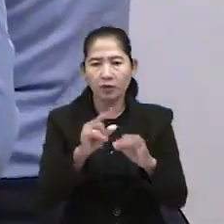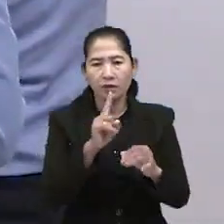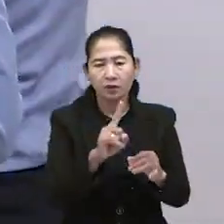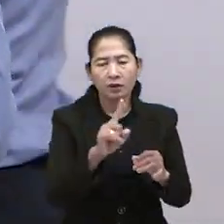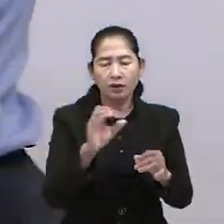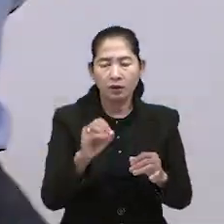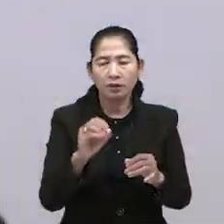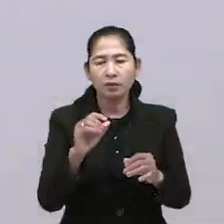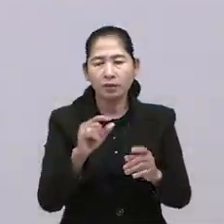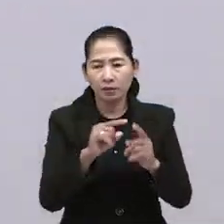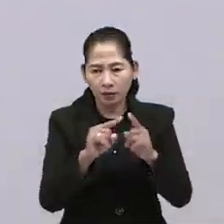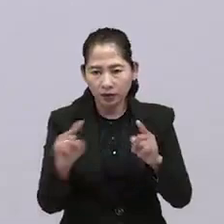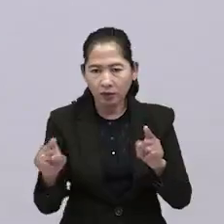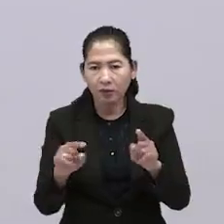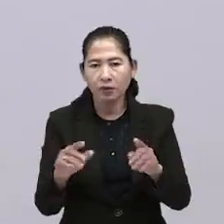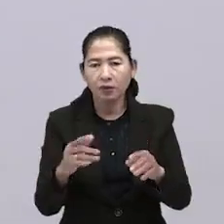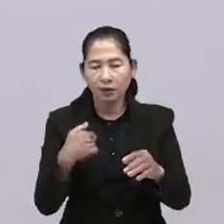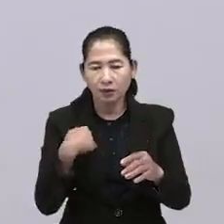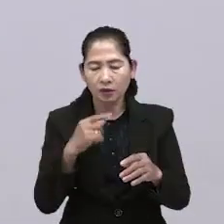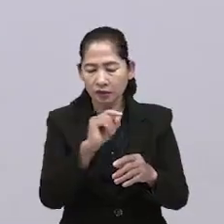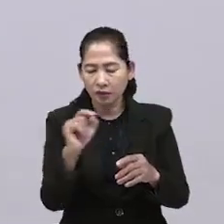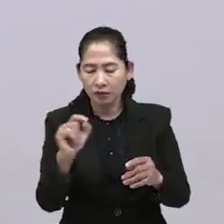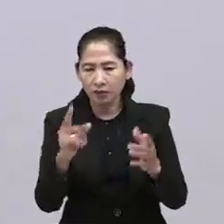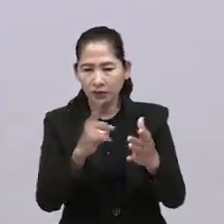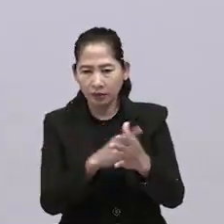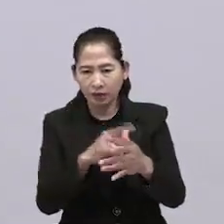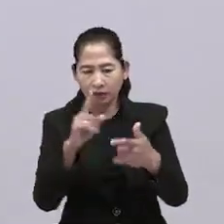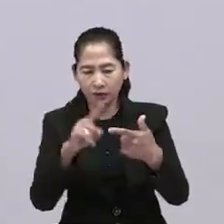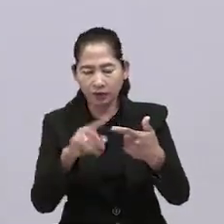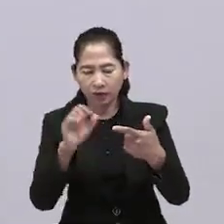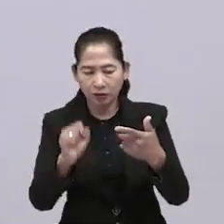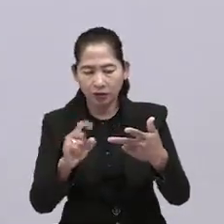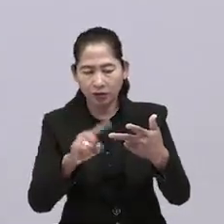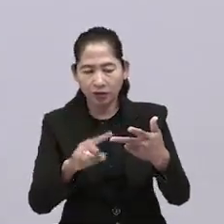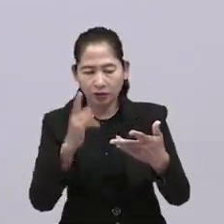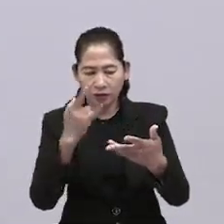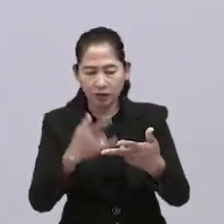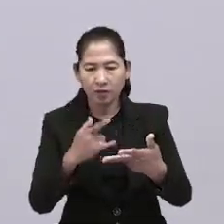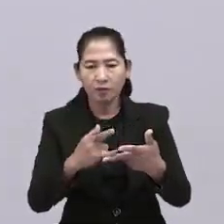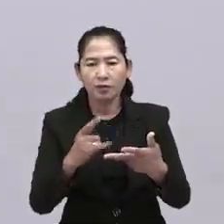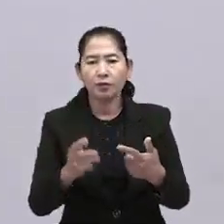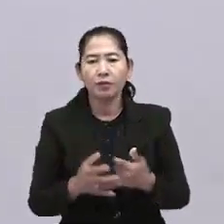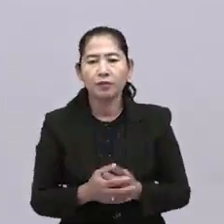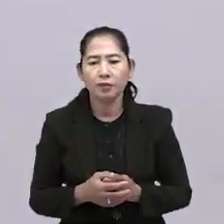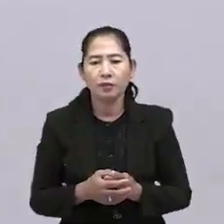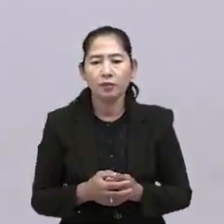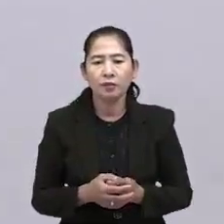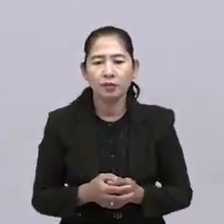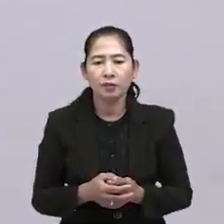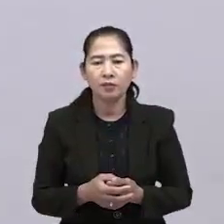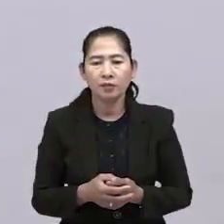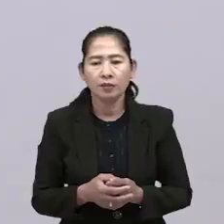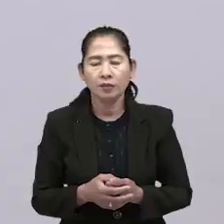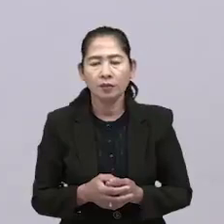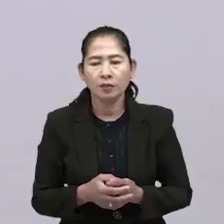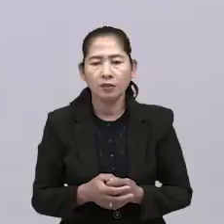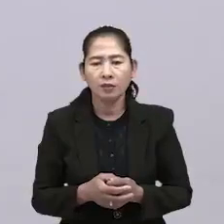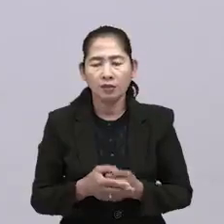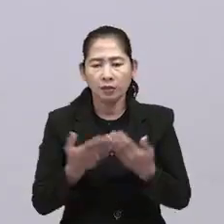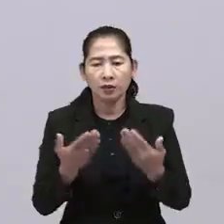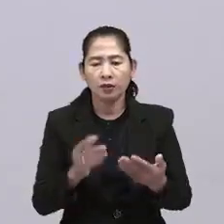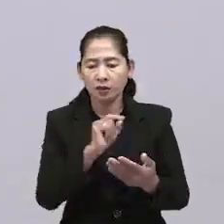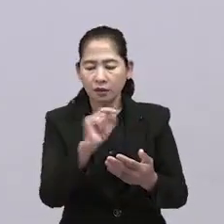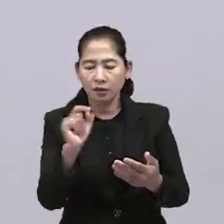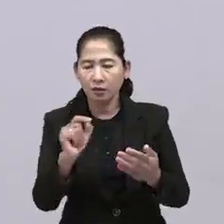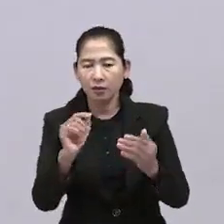បន្តិចបន្តួចក៏បានដែរឲ្យតែយើងសរសេរមានផ្ដើមមានតួនិងមានបញ្ចប់ណាកូនណាព្រោះនេះគ្រាន់តែជាការ